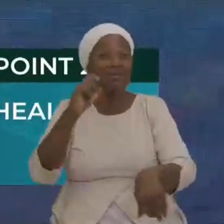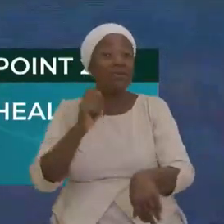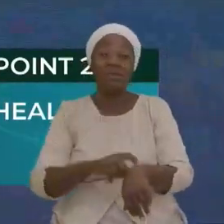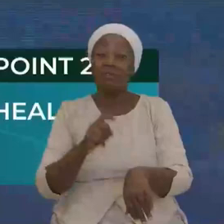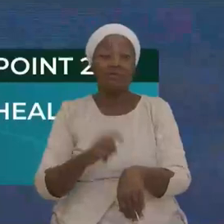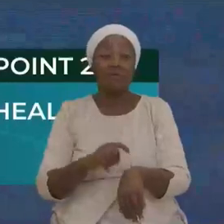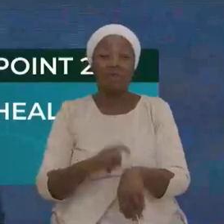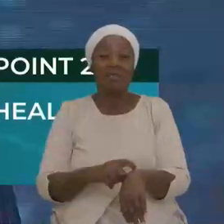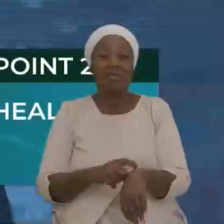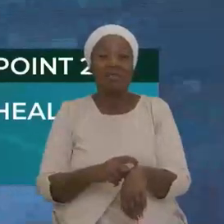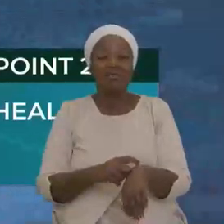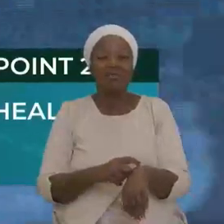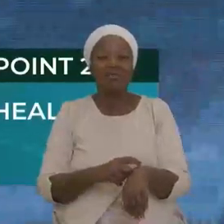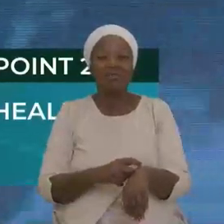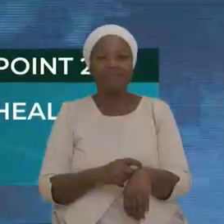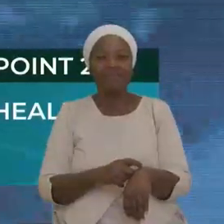moment.